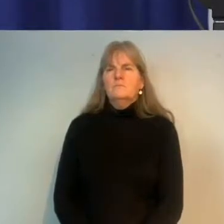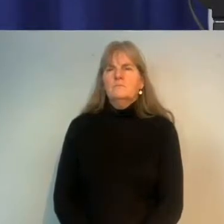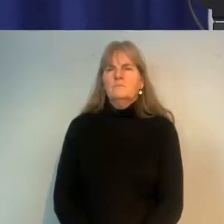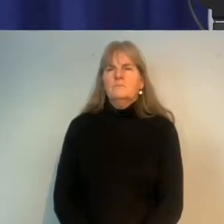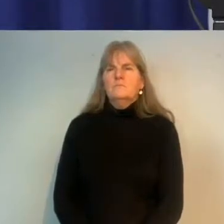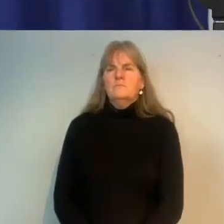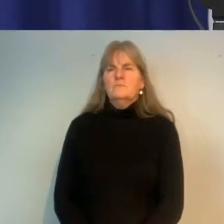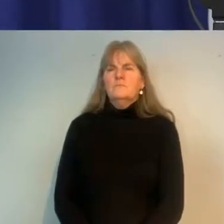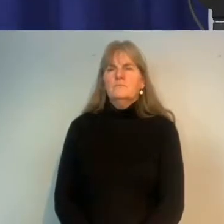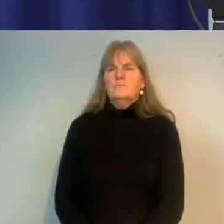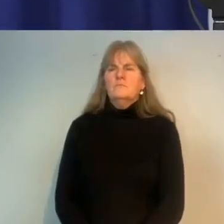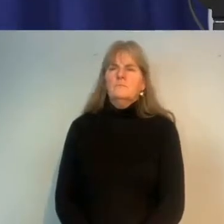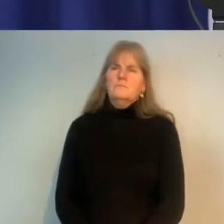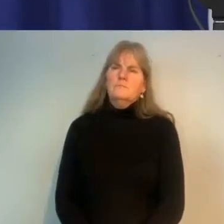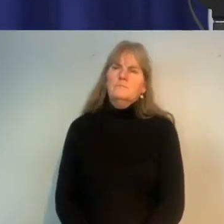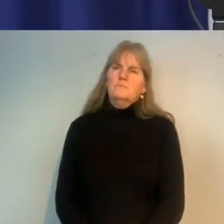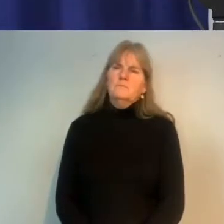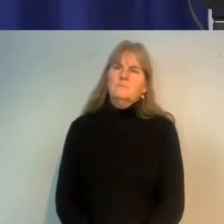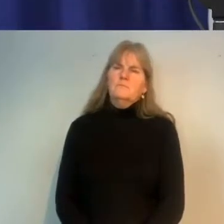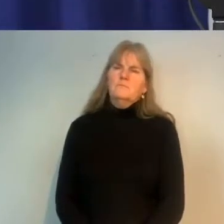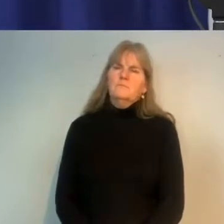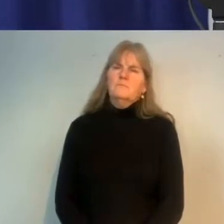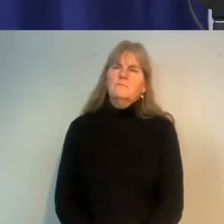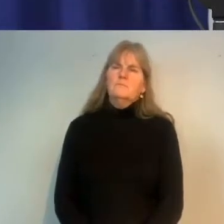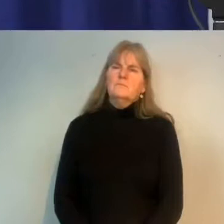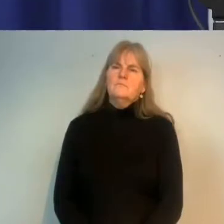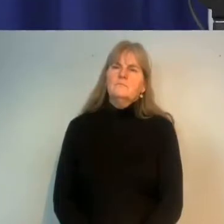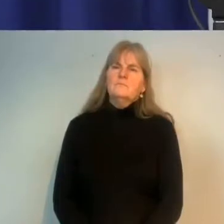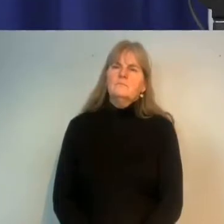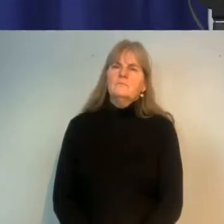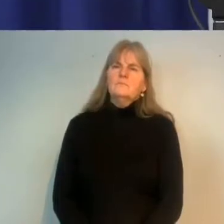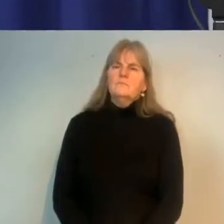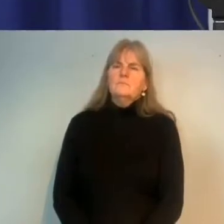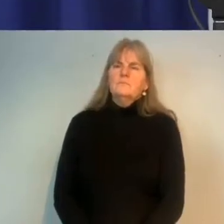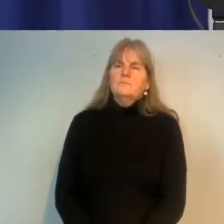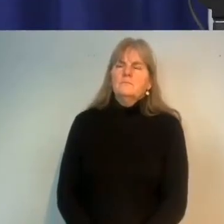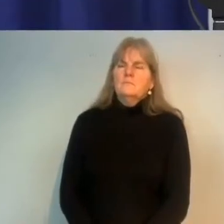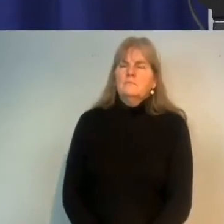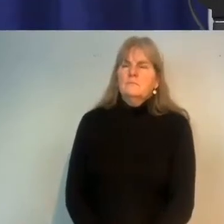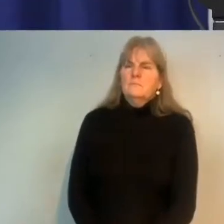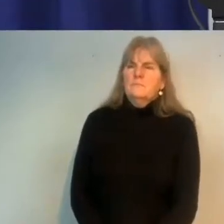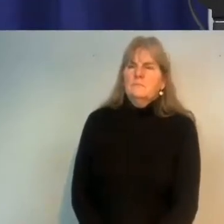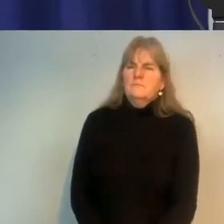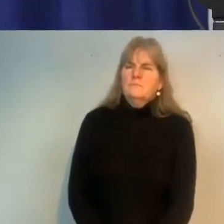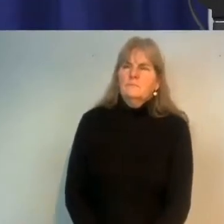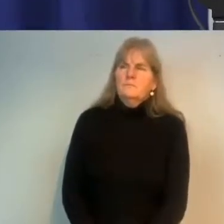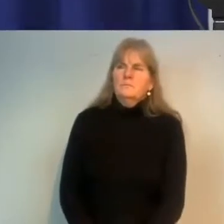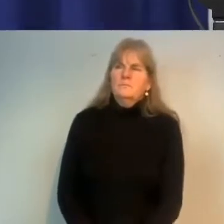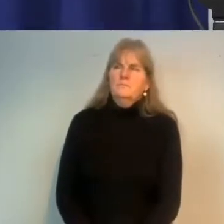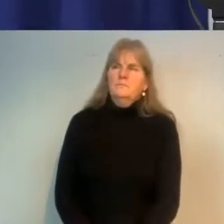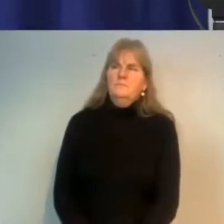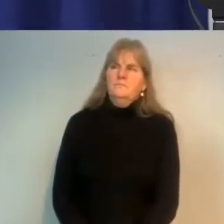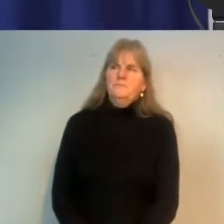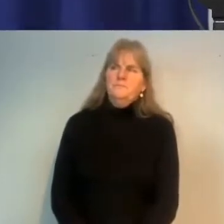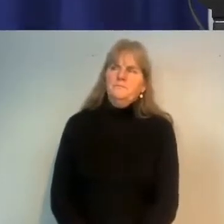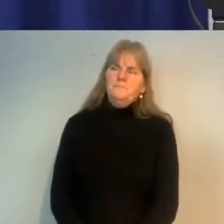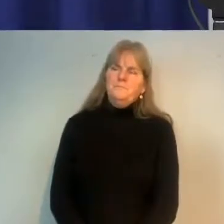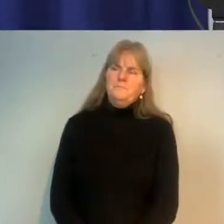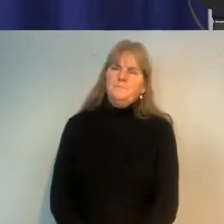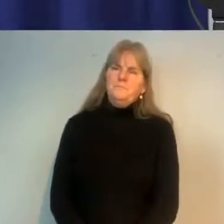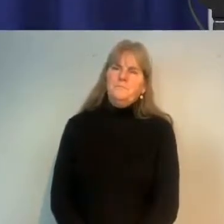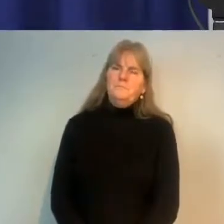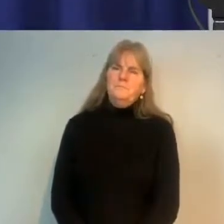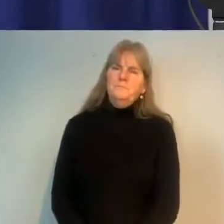se manager et prendre soin soi-même, savoir ce qu'il faut faire avec cette